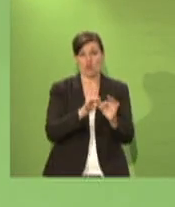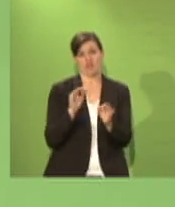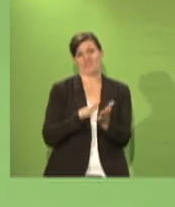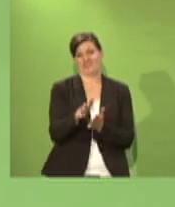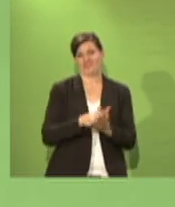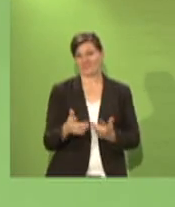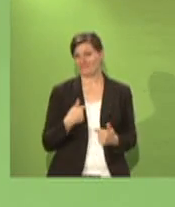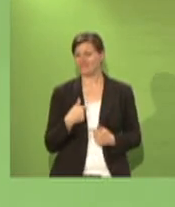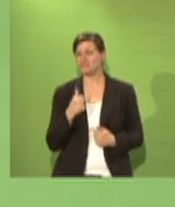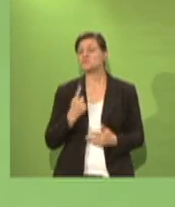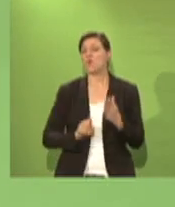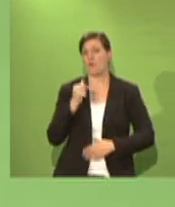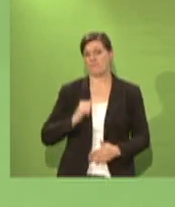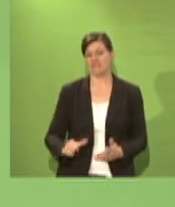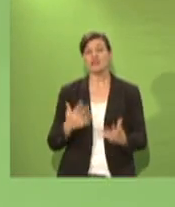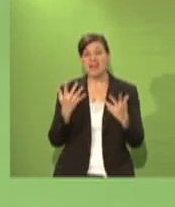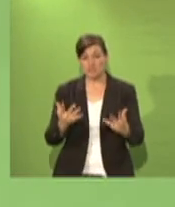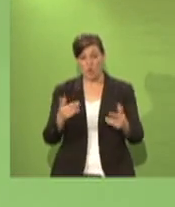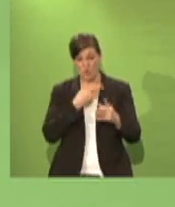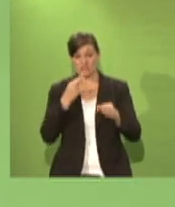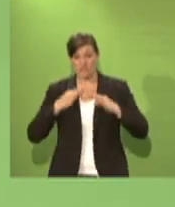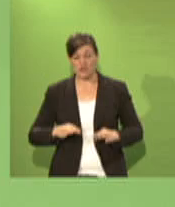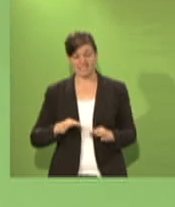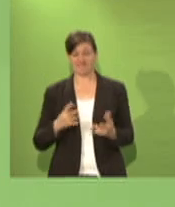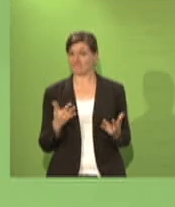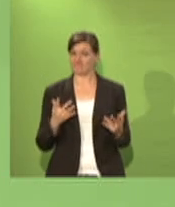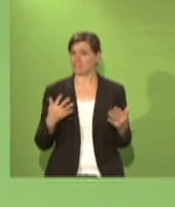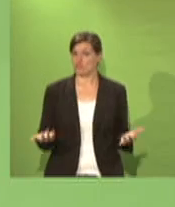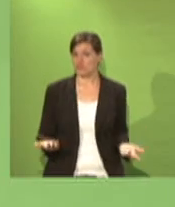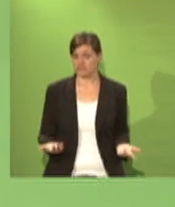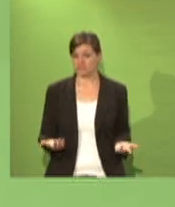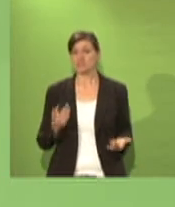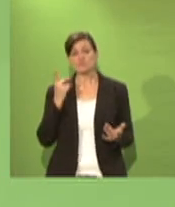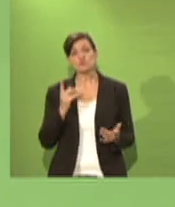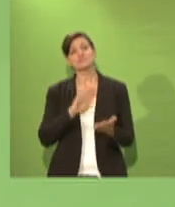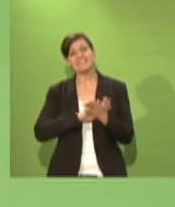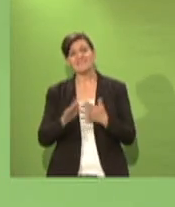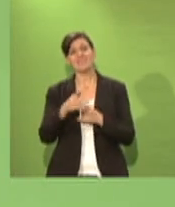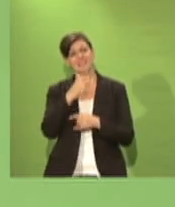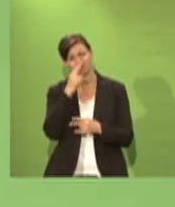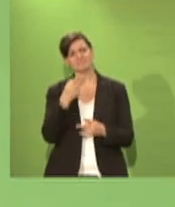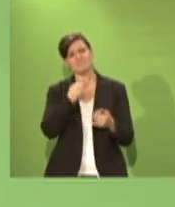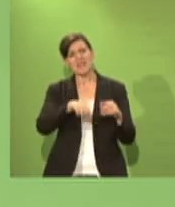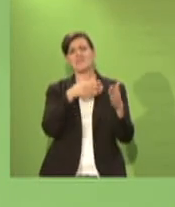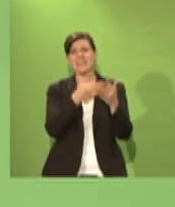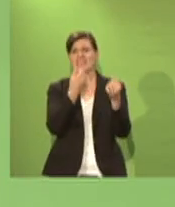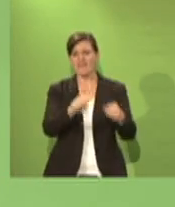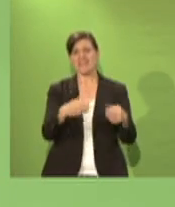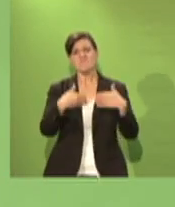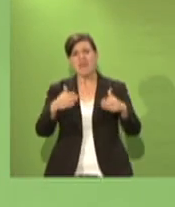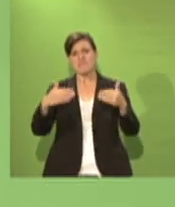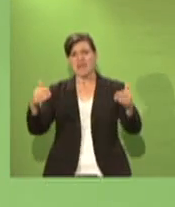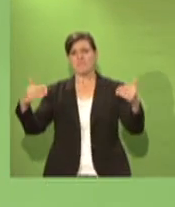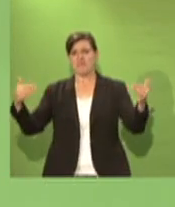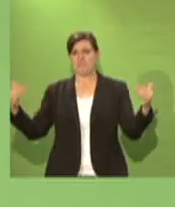nicht zufrieden geben. Wir müssen auch da den Anspruch haben, dass wir da die Grenzen des Möglichen erweitern und weitergehen. Und deswegen möchten wir mit